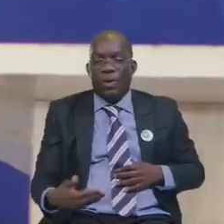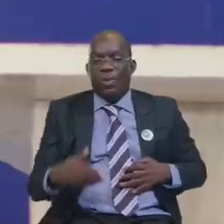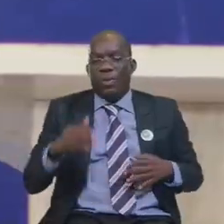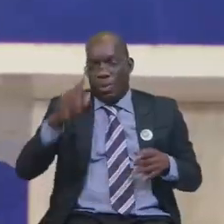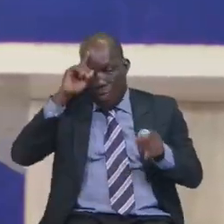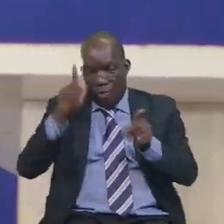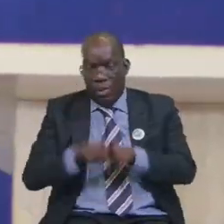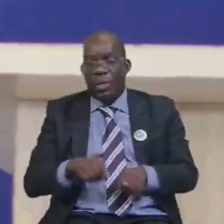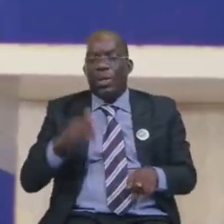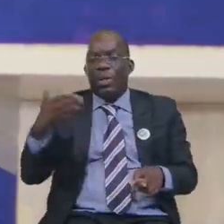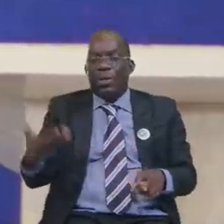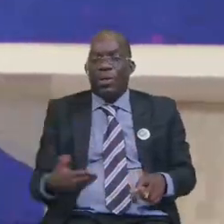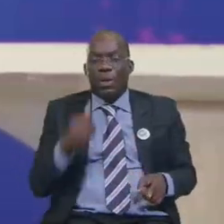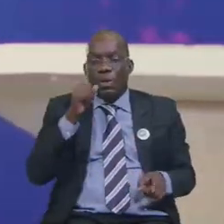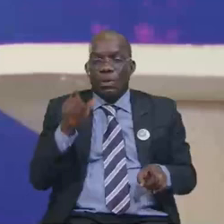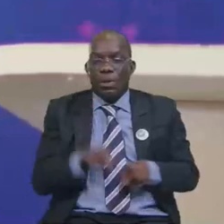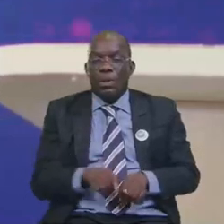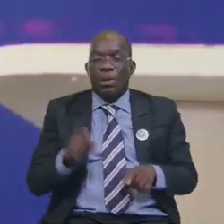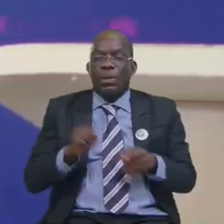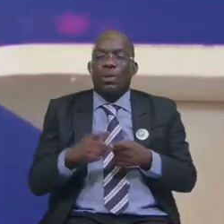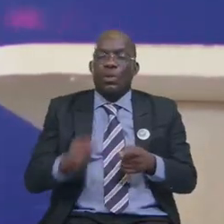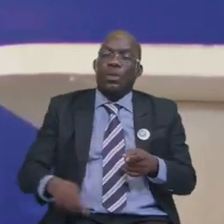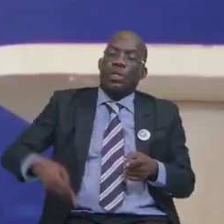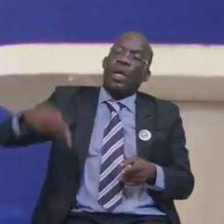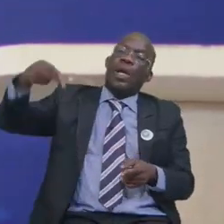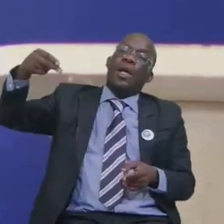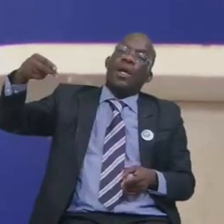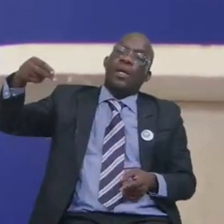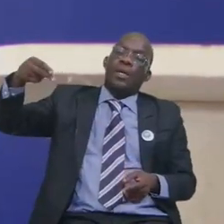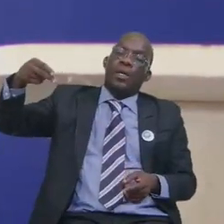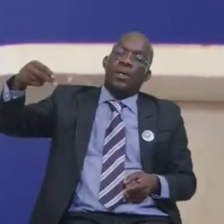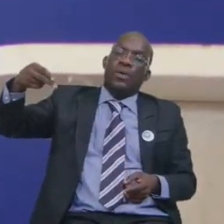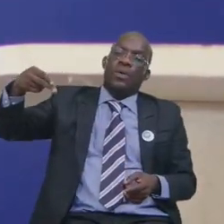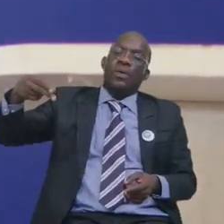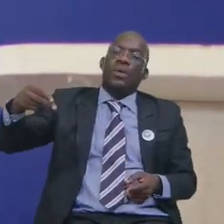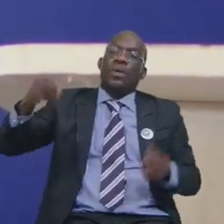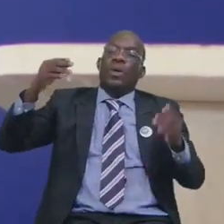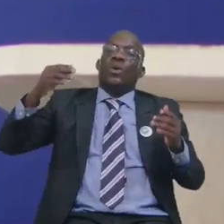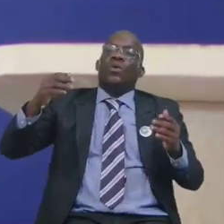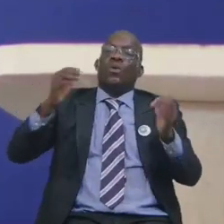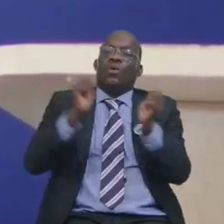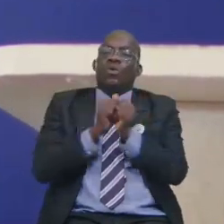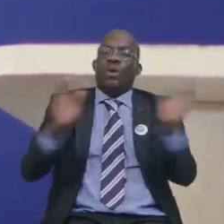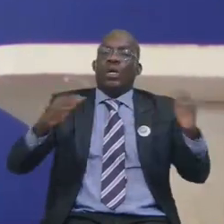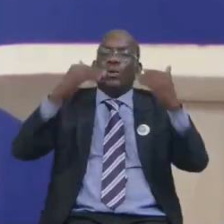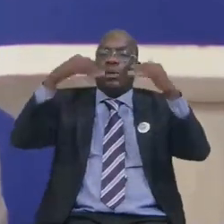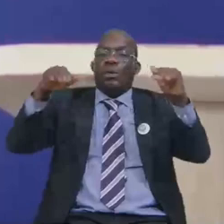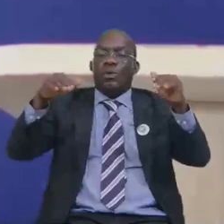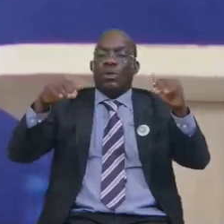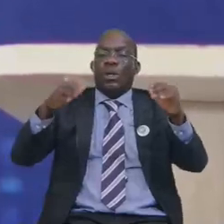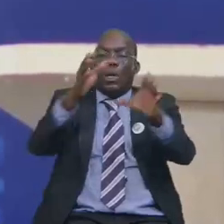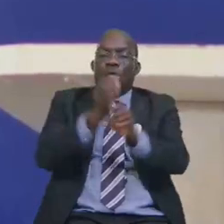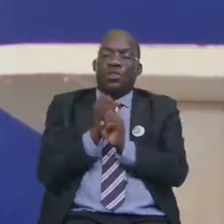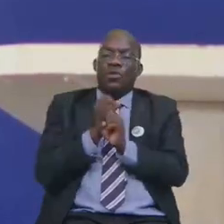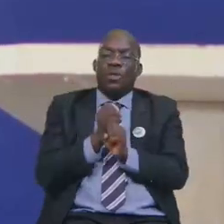frère soit le bienvenu la route illimitée qu'il a pour vous